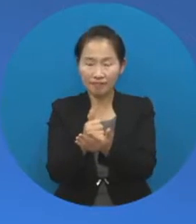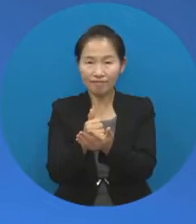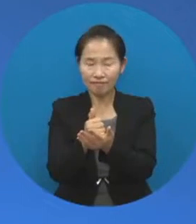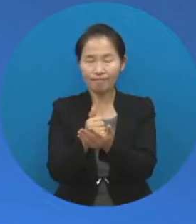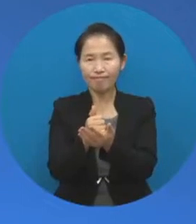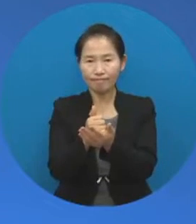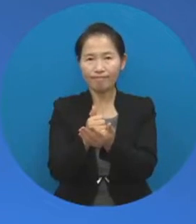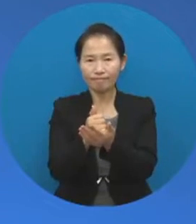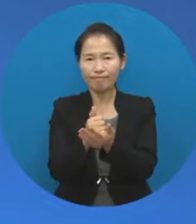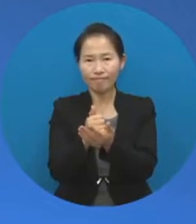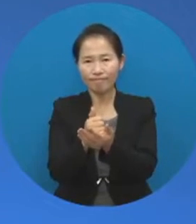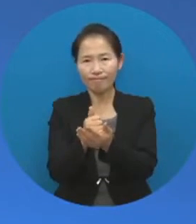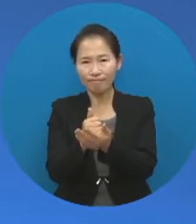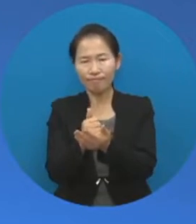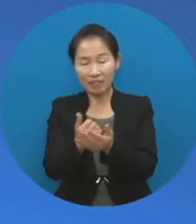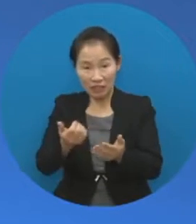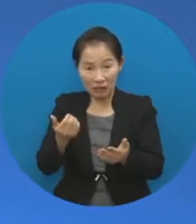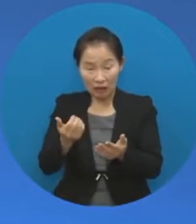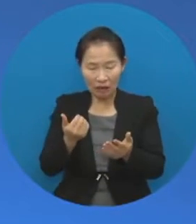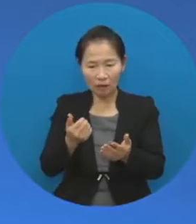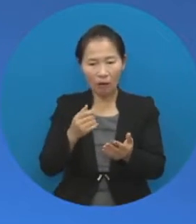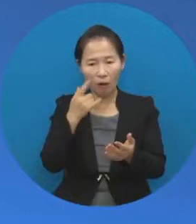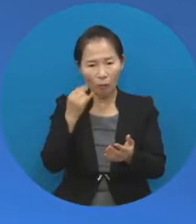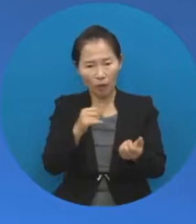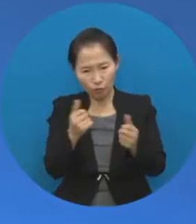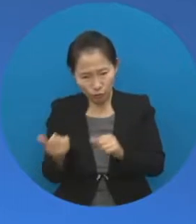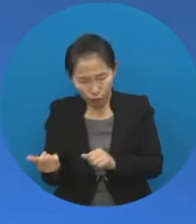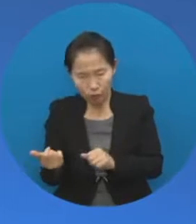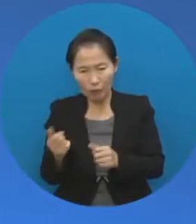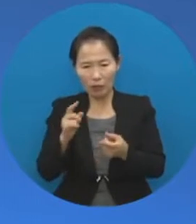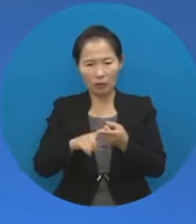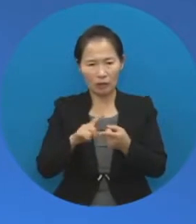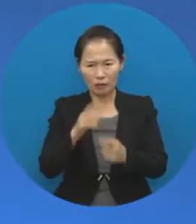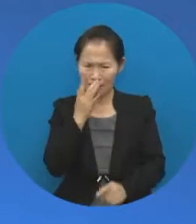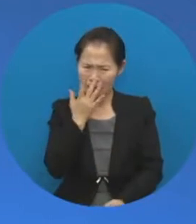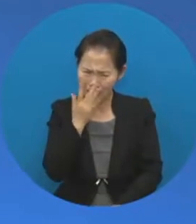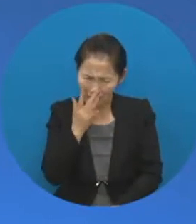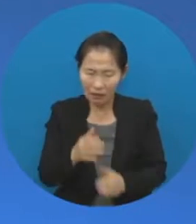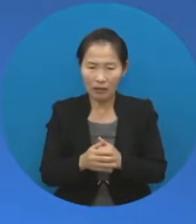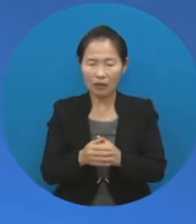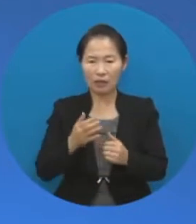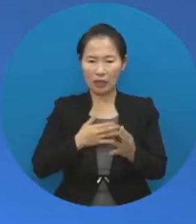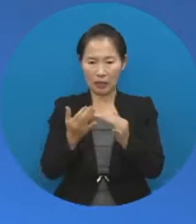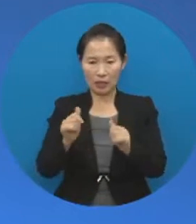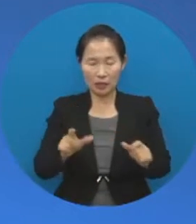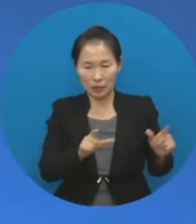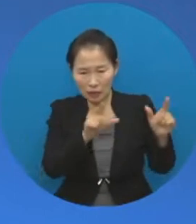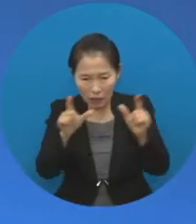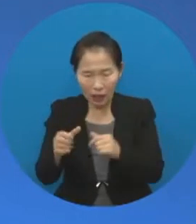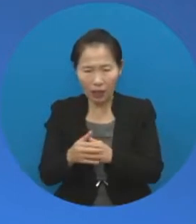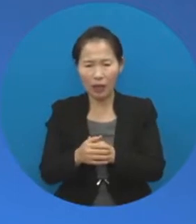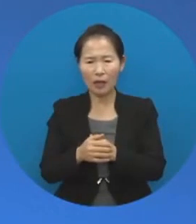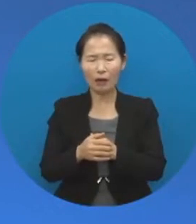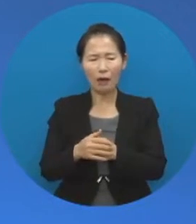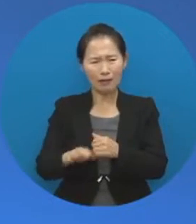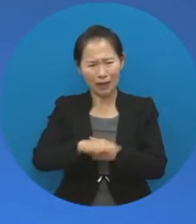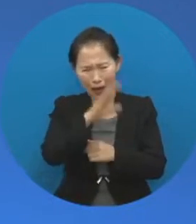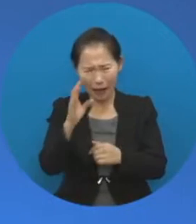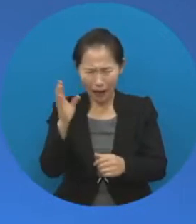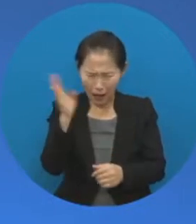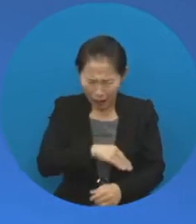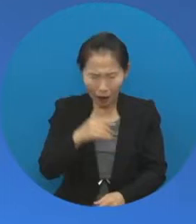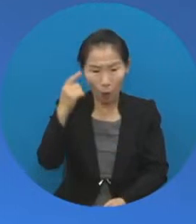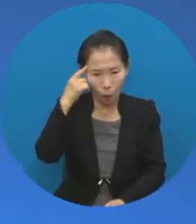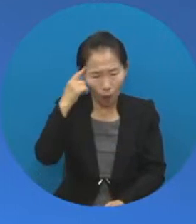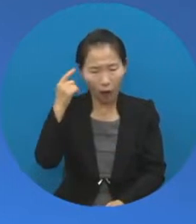정말 해석이 되지 않았고 내 인생은 왜 이렇게 되는 것이 없을까? 왜 하나도 제대로 되는 것이 없고 나는 왜 이 모습으로 계속